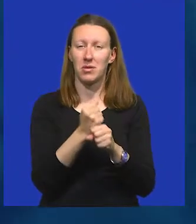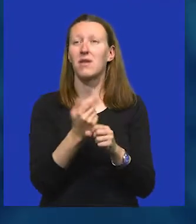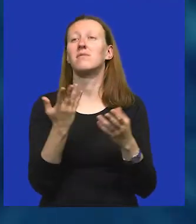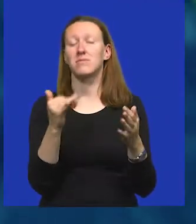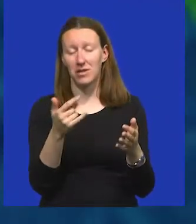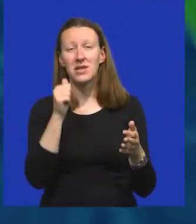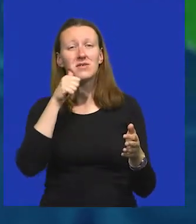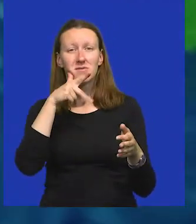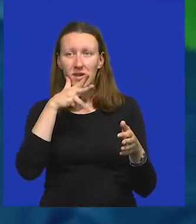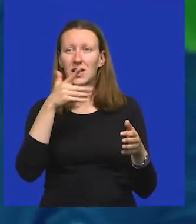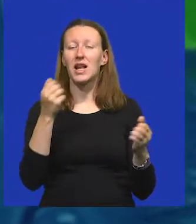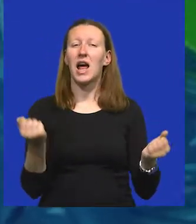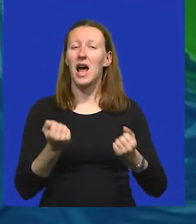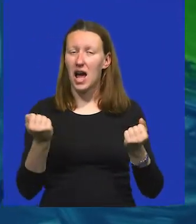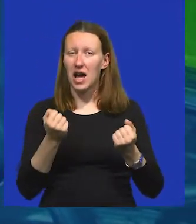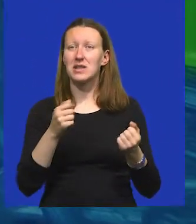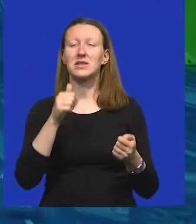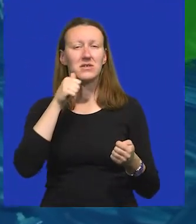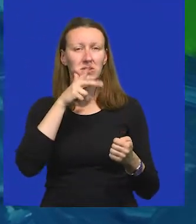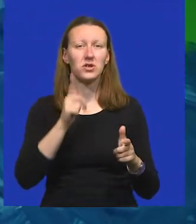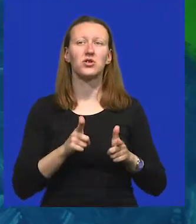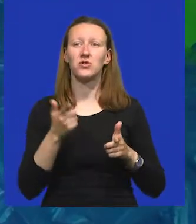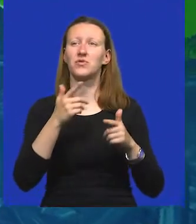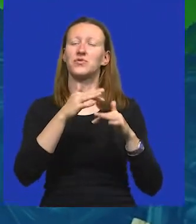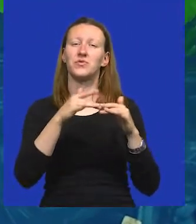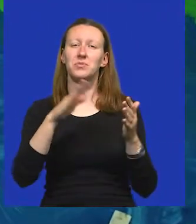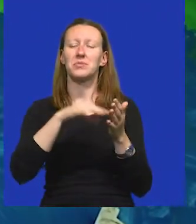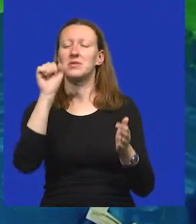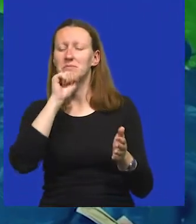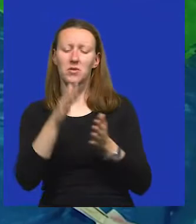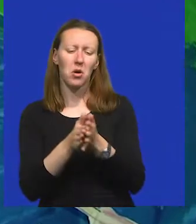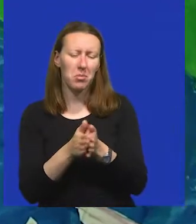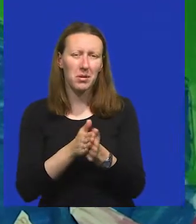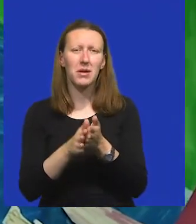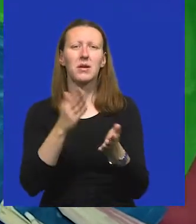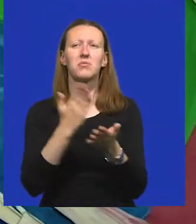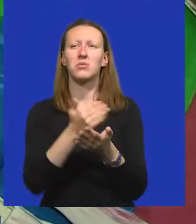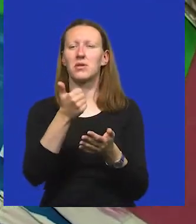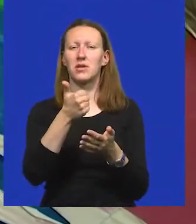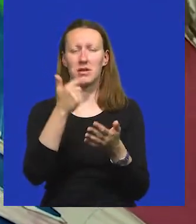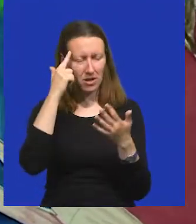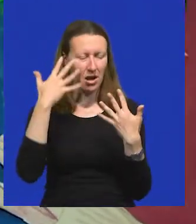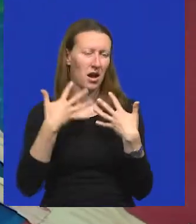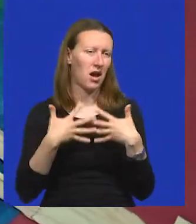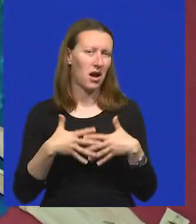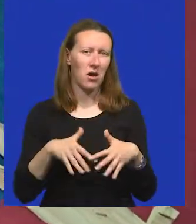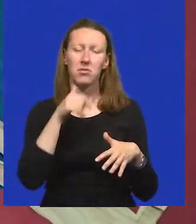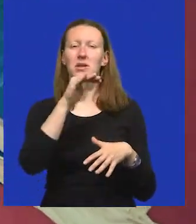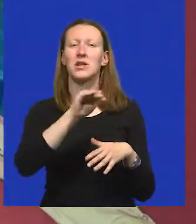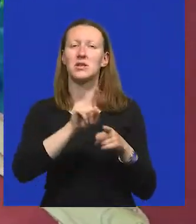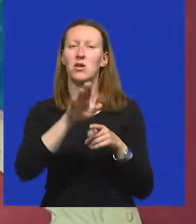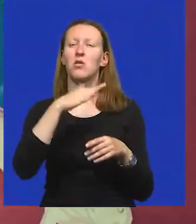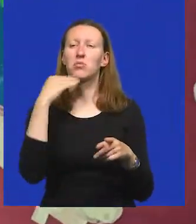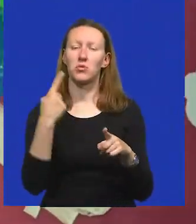fa. Infatti giornalmente un'azione quotidiana come il lavare i denti, lavarsi le mani diventa un'azione automatica.